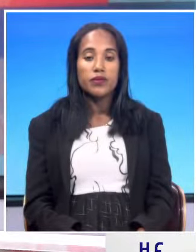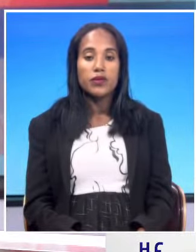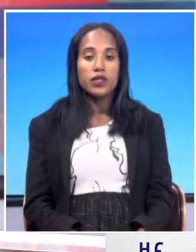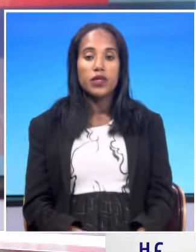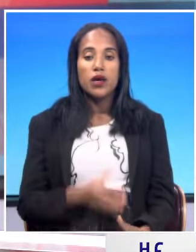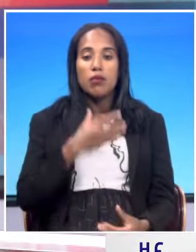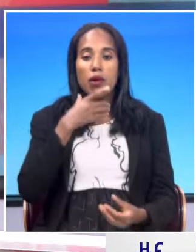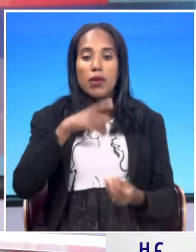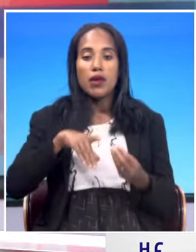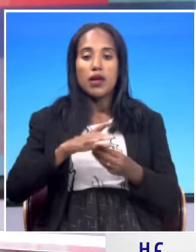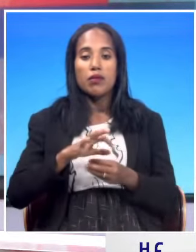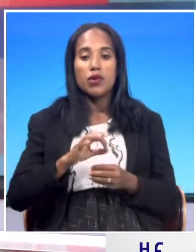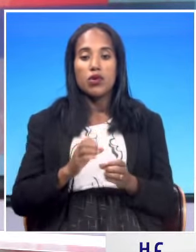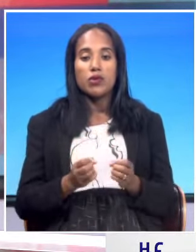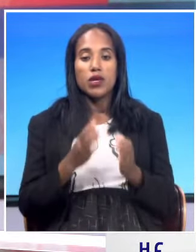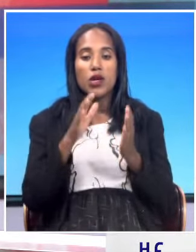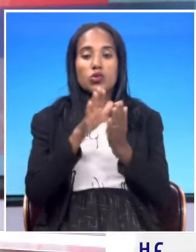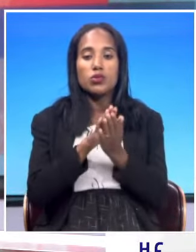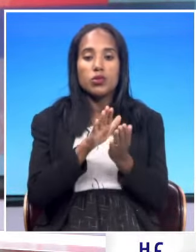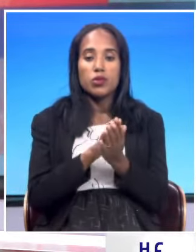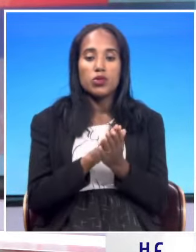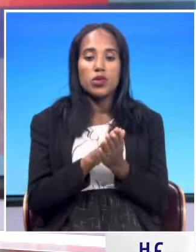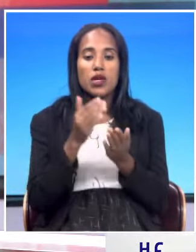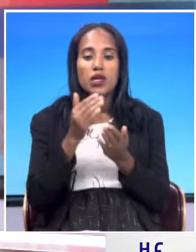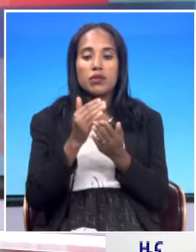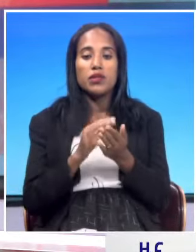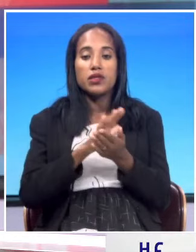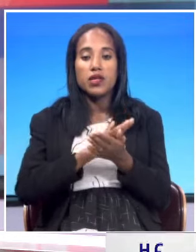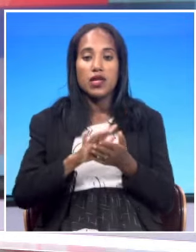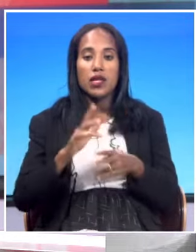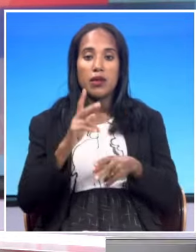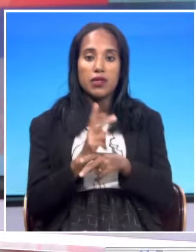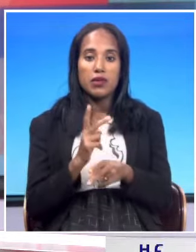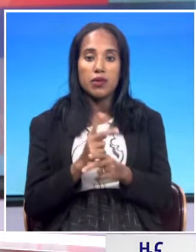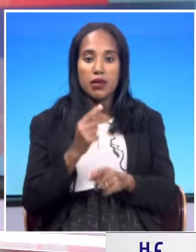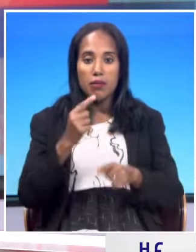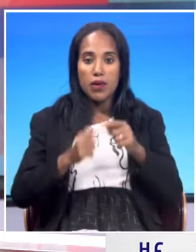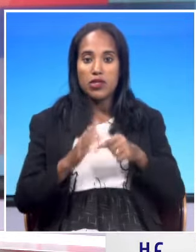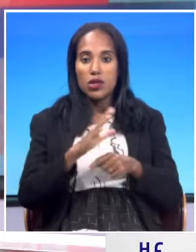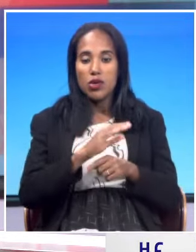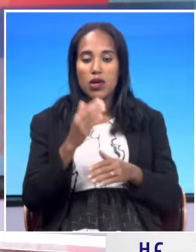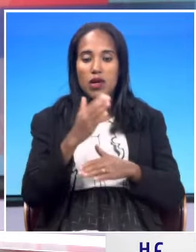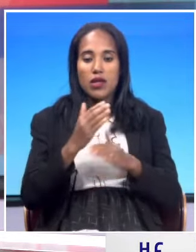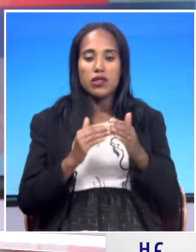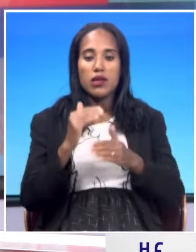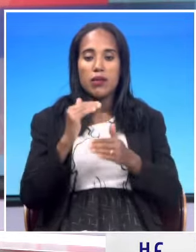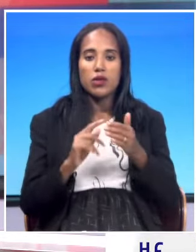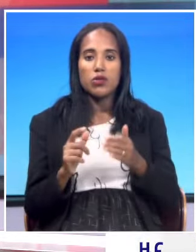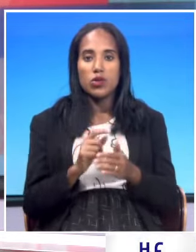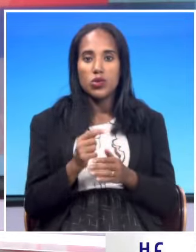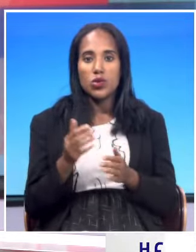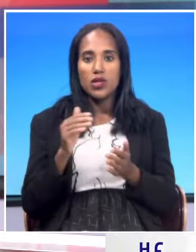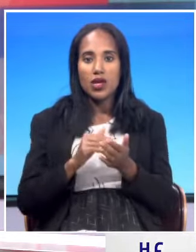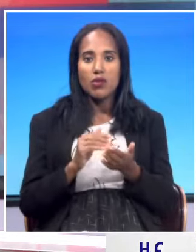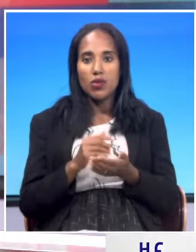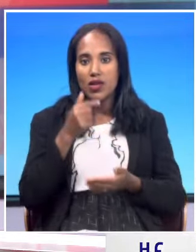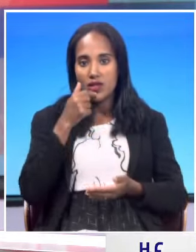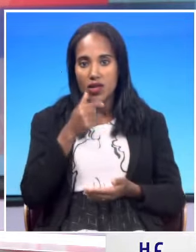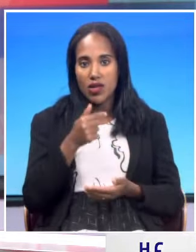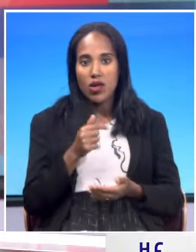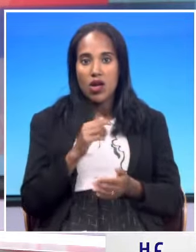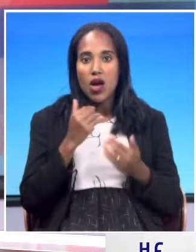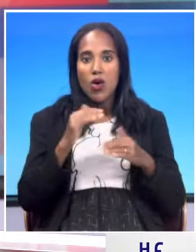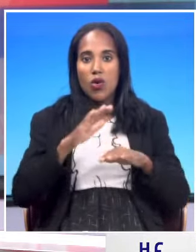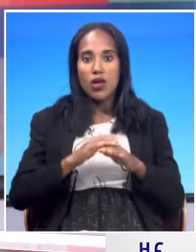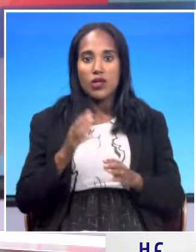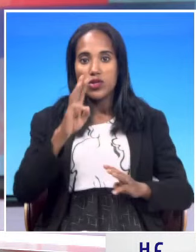በአማራ ክልል የሚገኙ አብዛኞቹ ትምህርት ቤቶች የትምህርት ጥራትን ለማስጠበቅ የማያስችሉና ከደረጃ በታች መሆናቸው ተደጋግሞ ይነሳል። አሁን